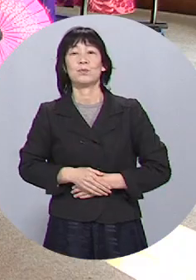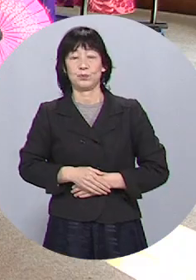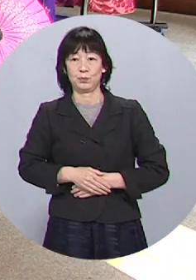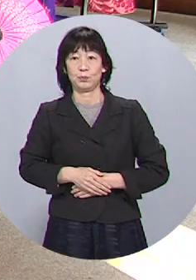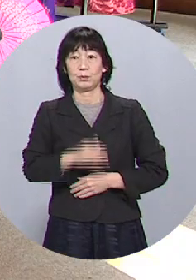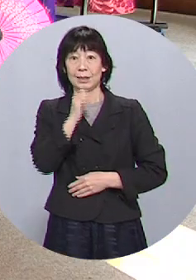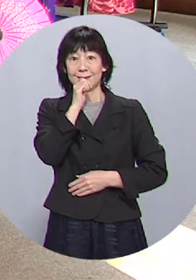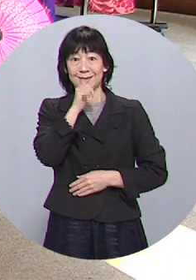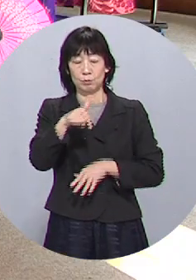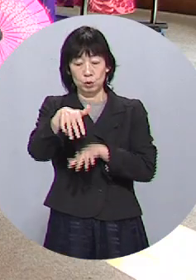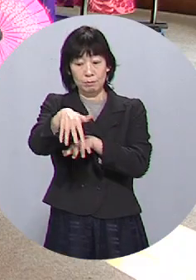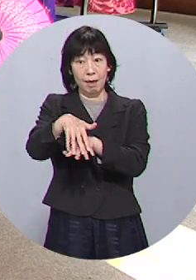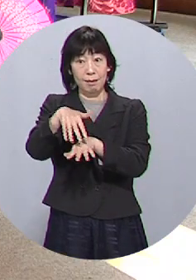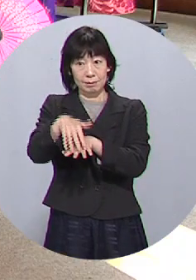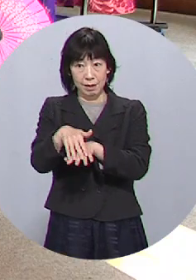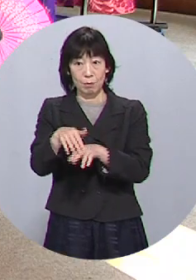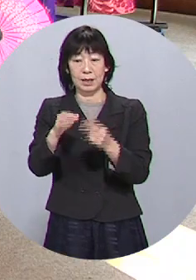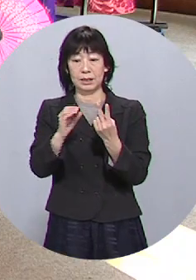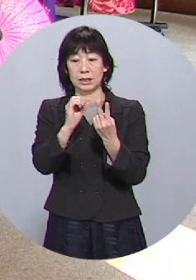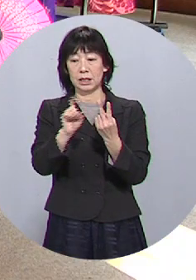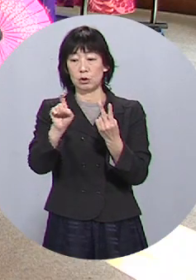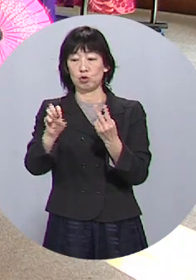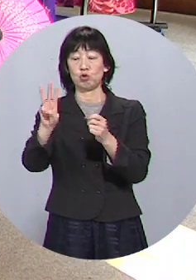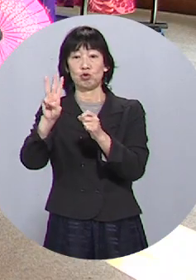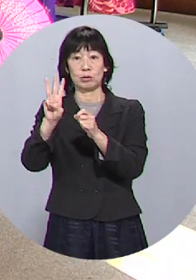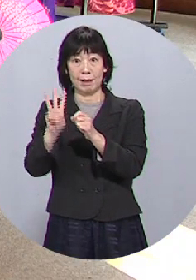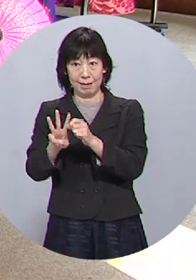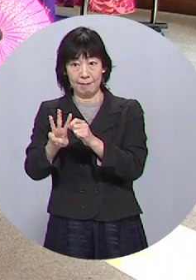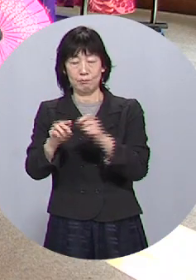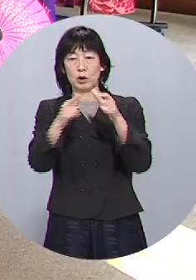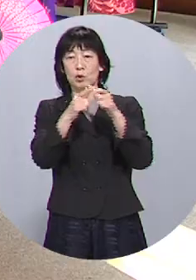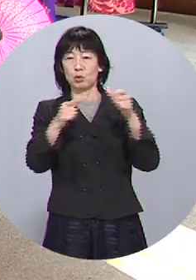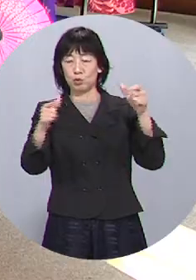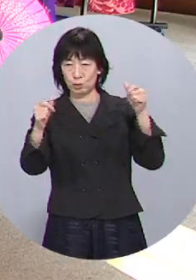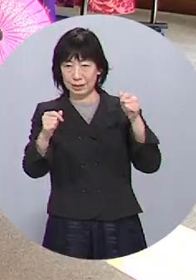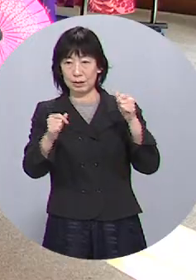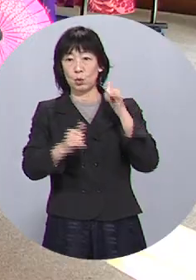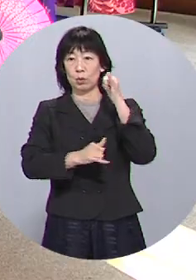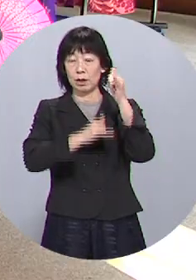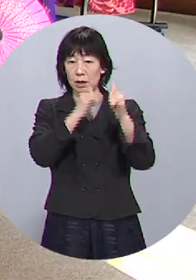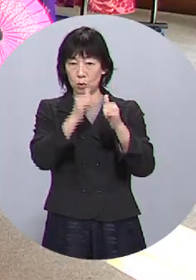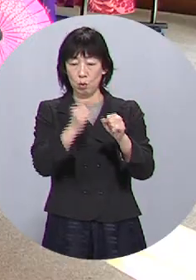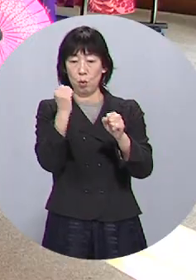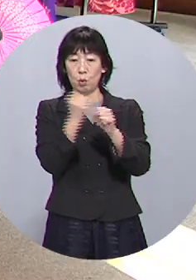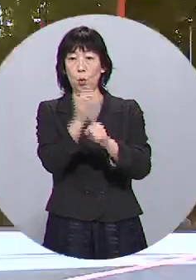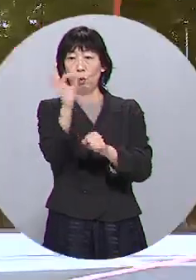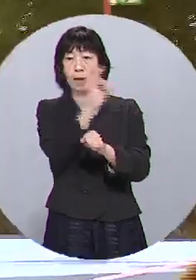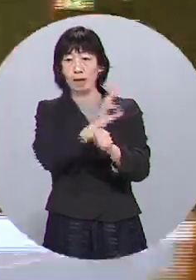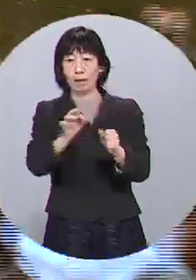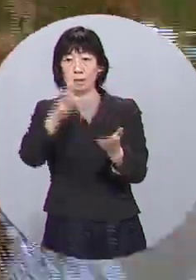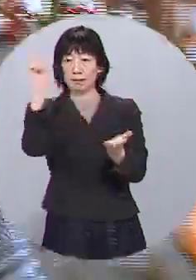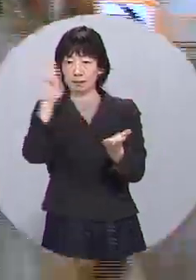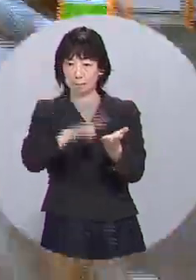秩父名泉は2013年に国の伝統的工芸品にも指定されています。